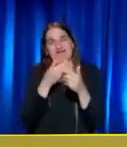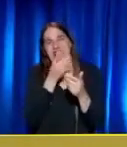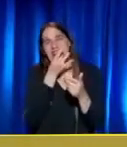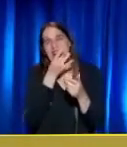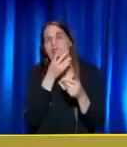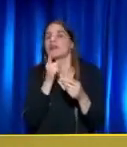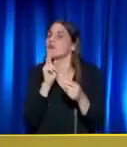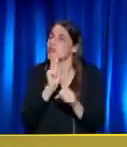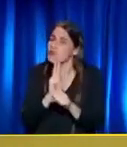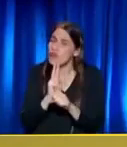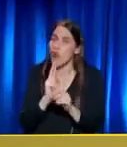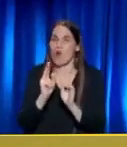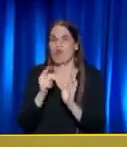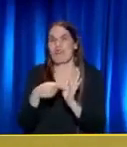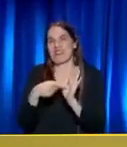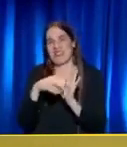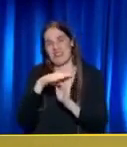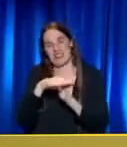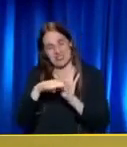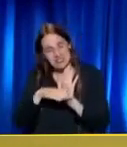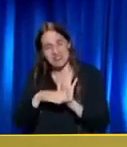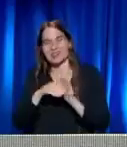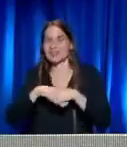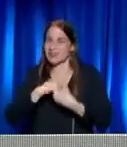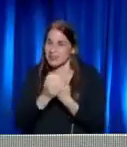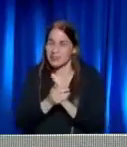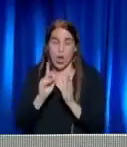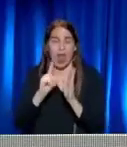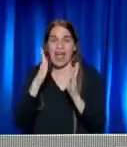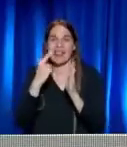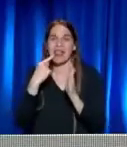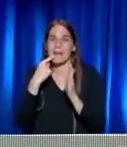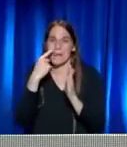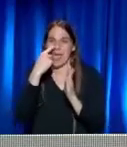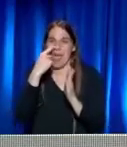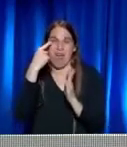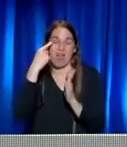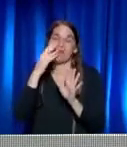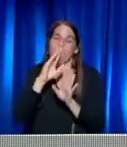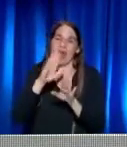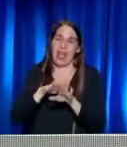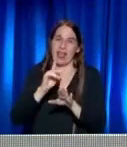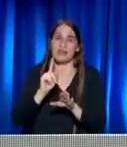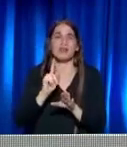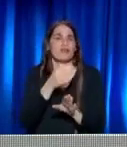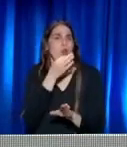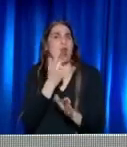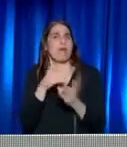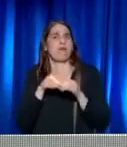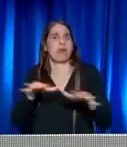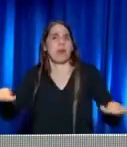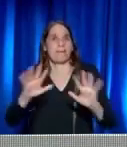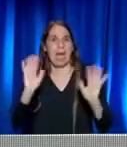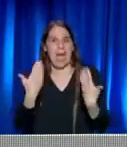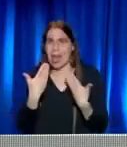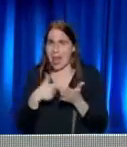לשמור היגיינה, לשטוף ידיים, לא לגעת בעיניים, לא לגעת פה, לשטוף ידיים. ועוד נגיד משהו, שאלה טובה, איך זה עובר כל כך מהר בעולם? אנחנו חיים בעולם